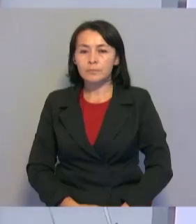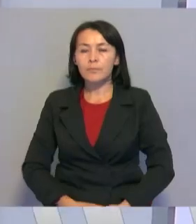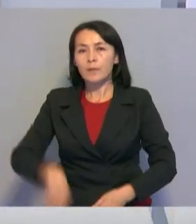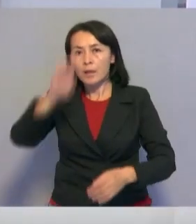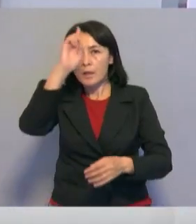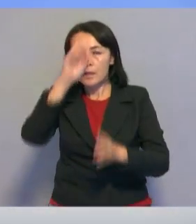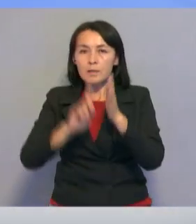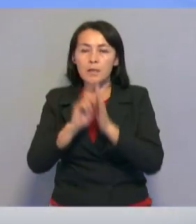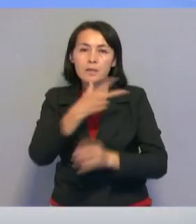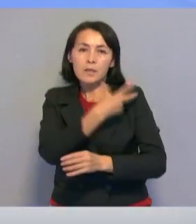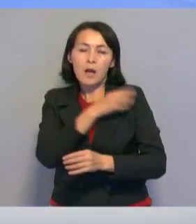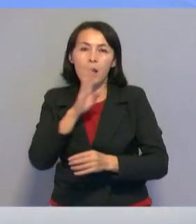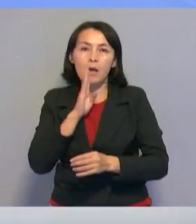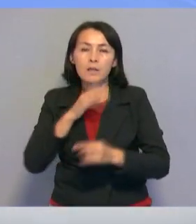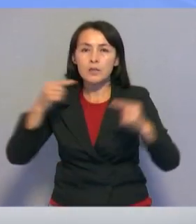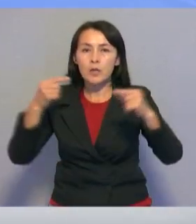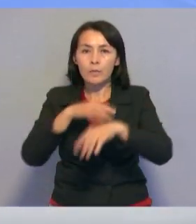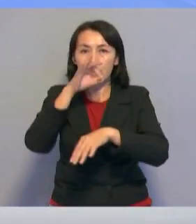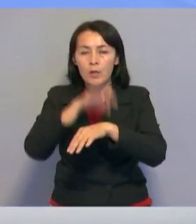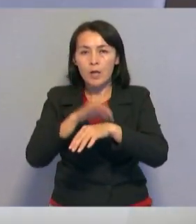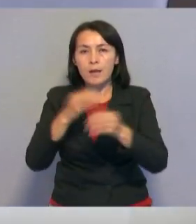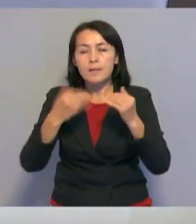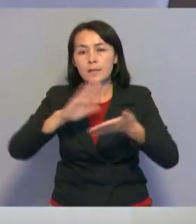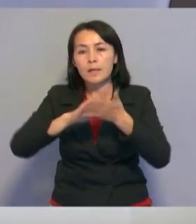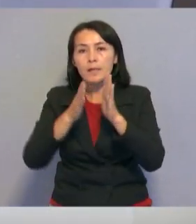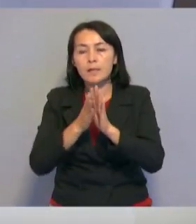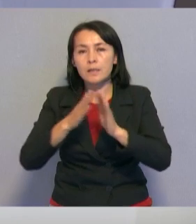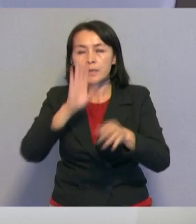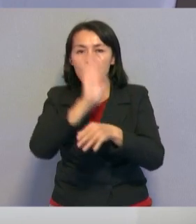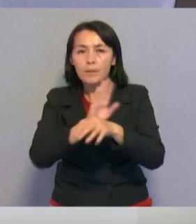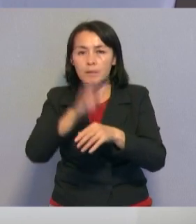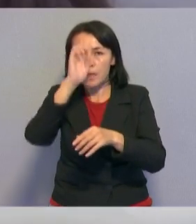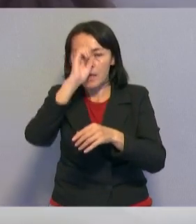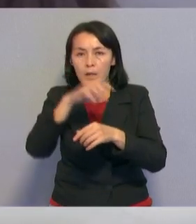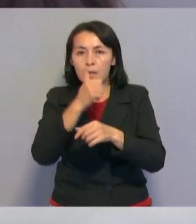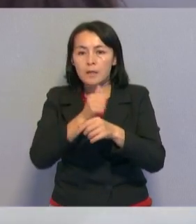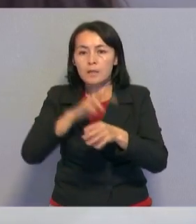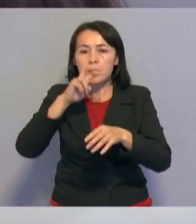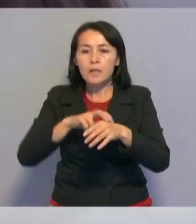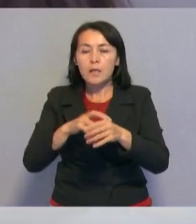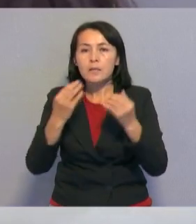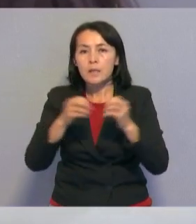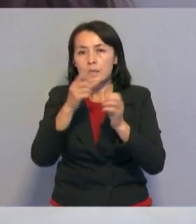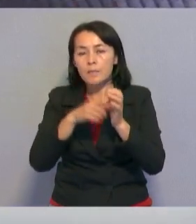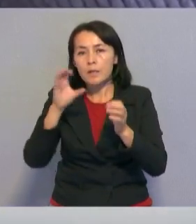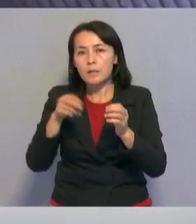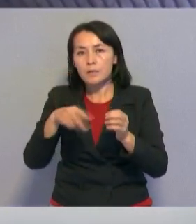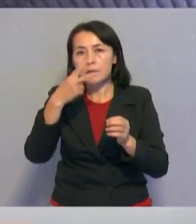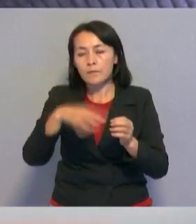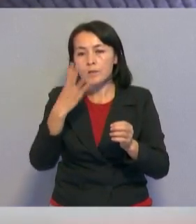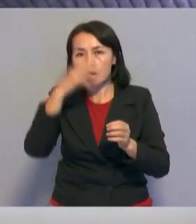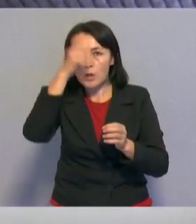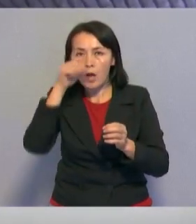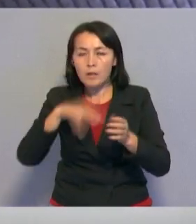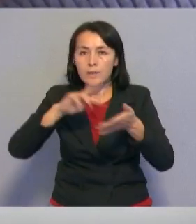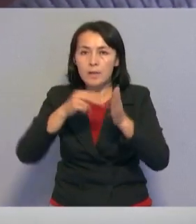в стране стартовала вакцинация девочек против рако Шейко матки Согласно постановлению главного государственного санитарного врача от 17 сентября 2024